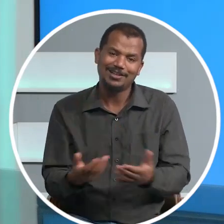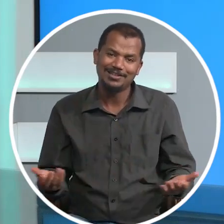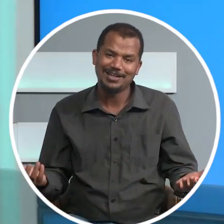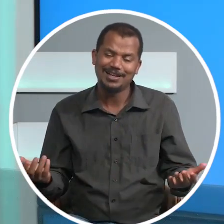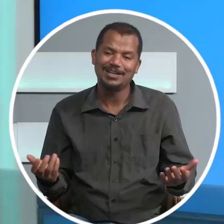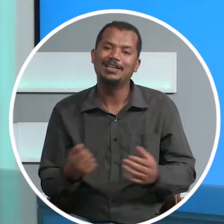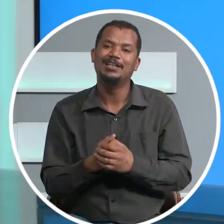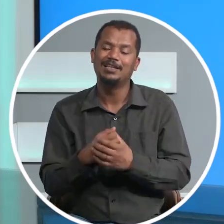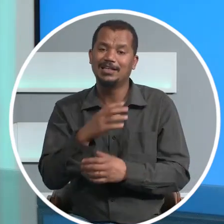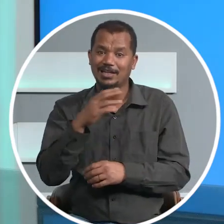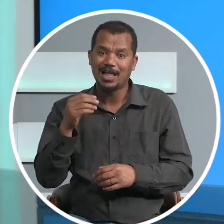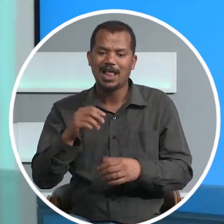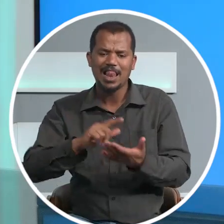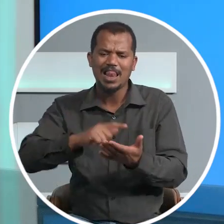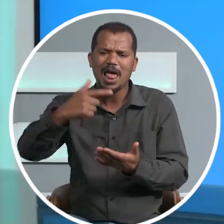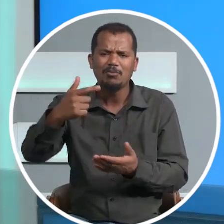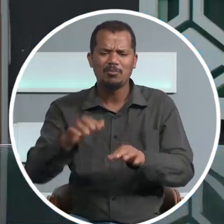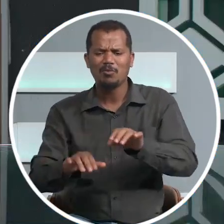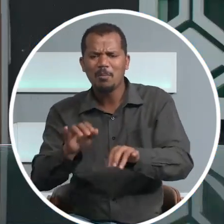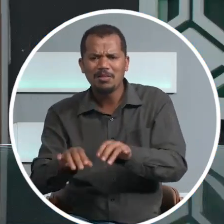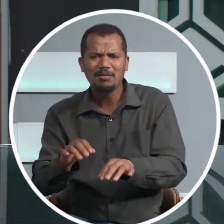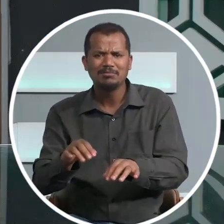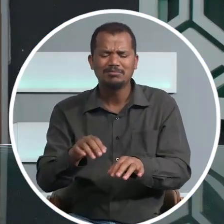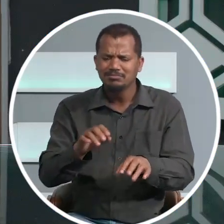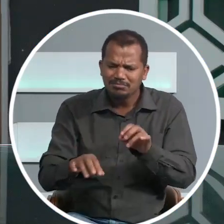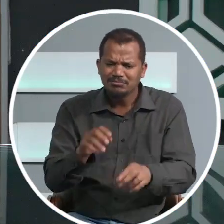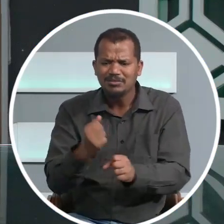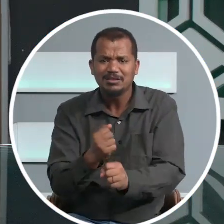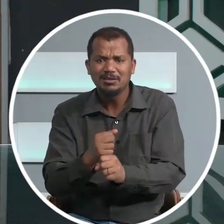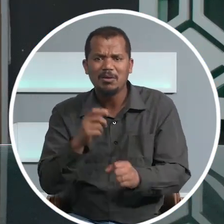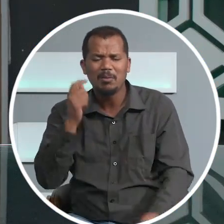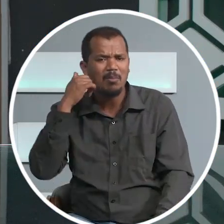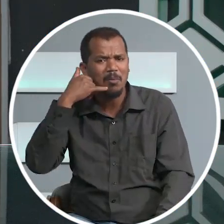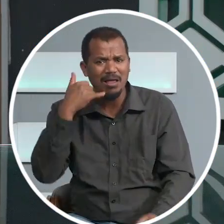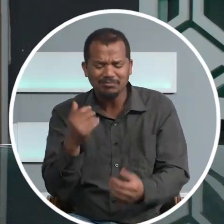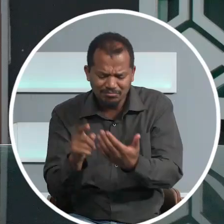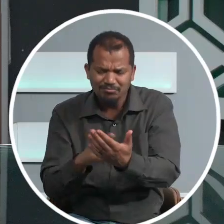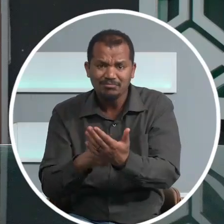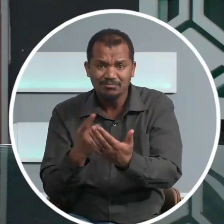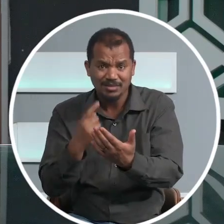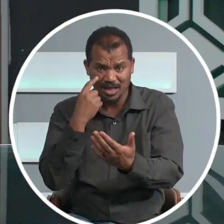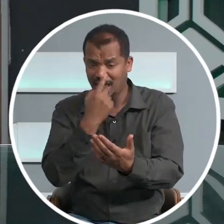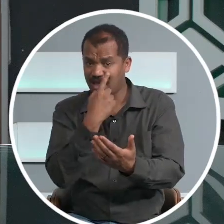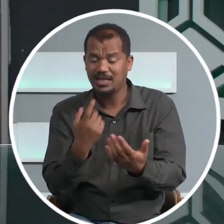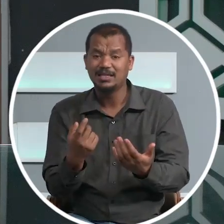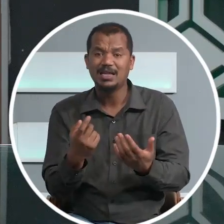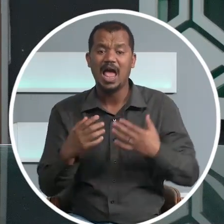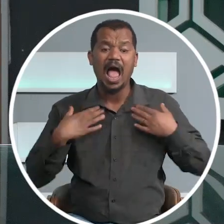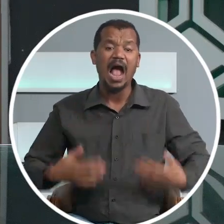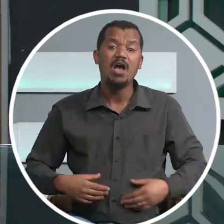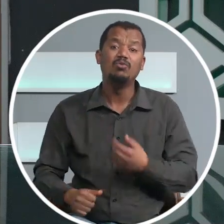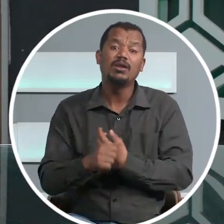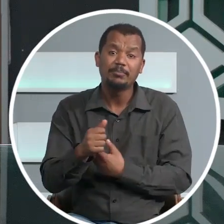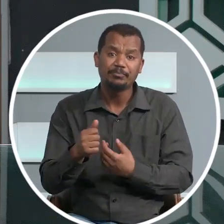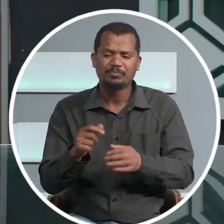ምንም እንደሳንልና ላፕቶፑም ኮምፒውተሩም እንትን ያላቸው ሞባይሉም እንትን ያላቸው ነውና